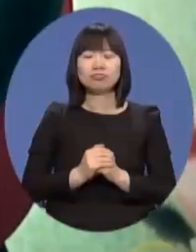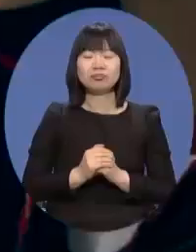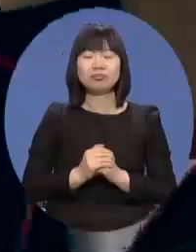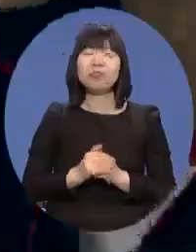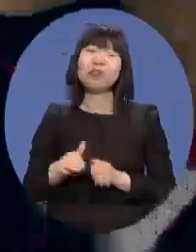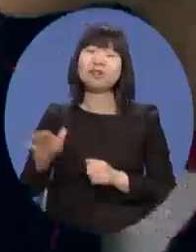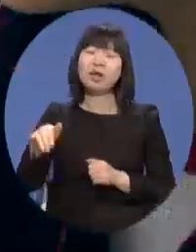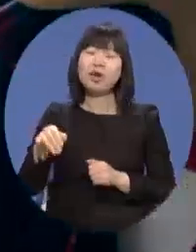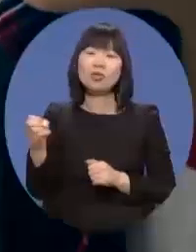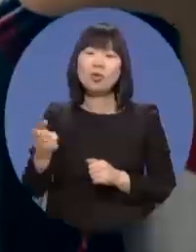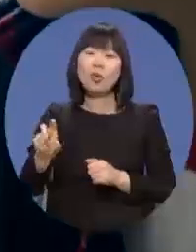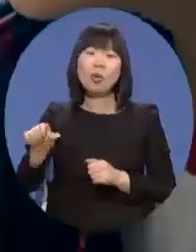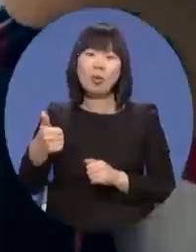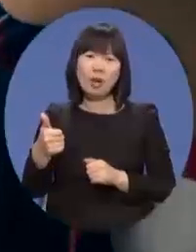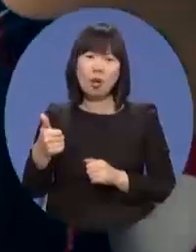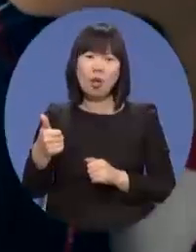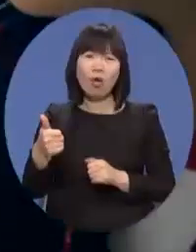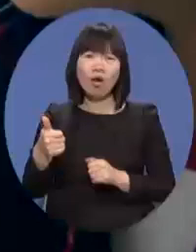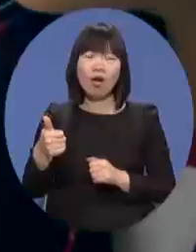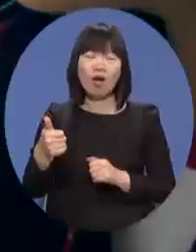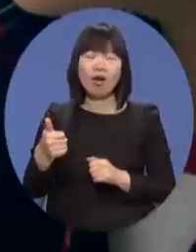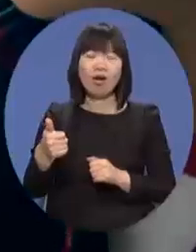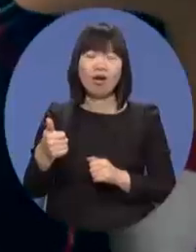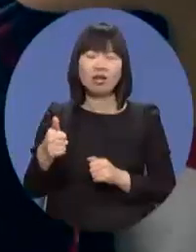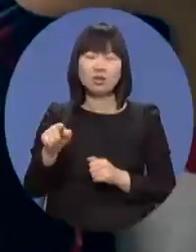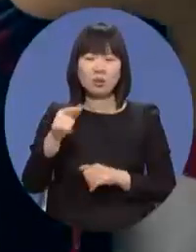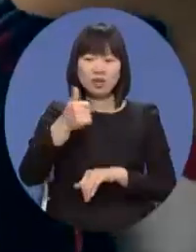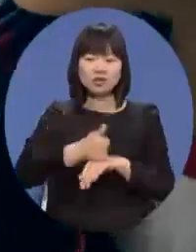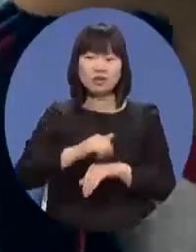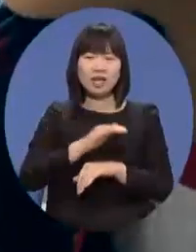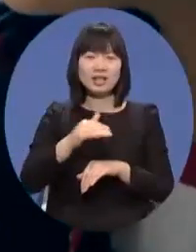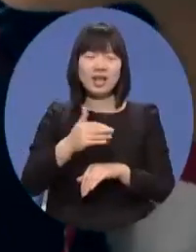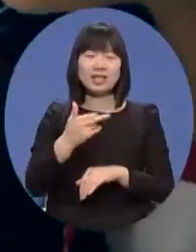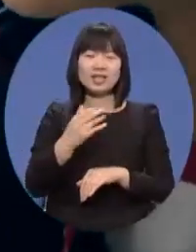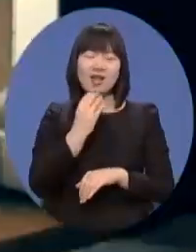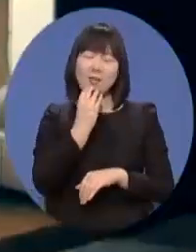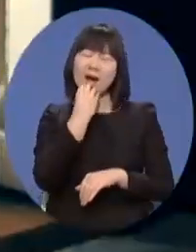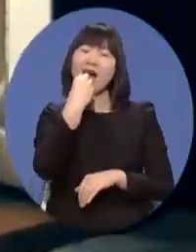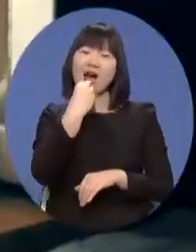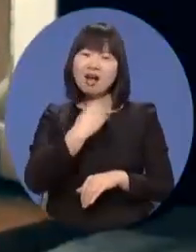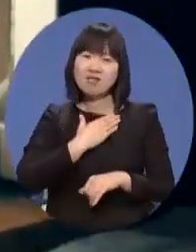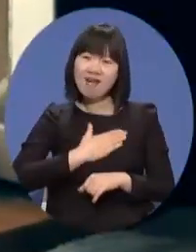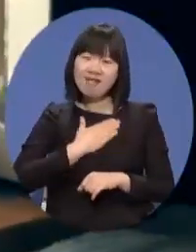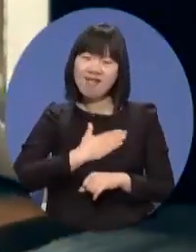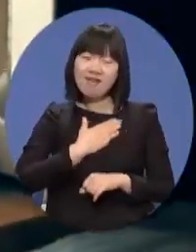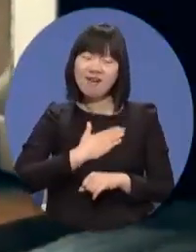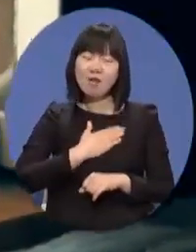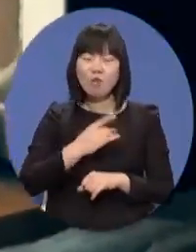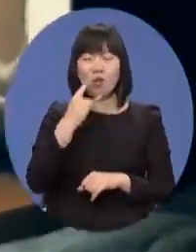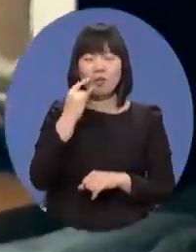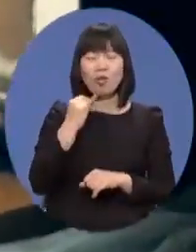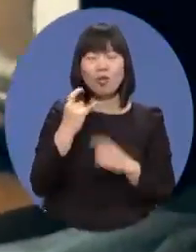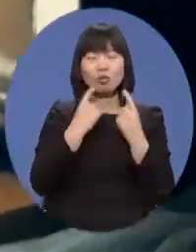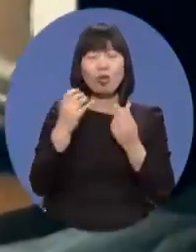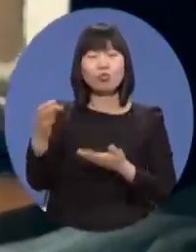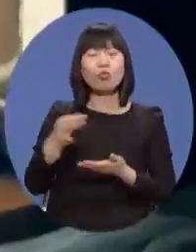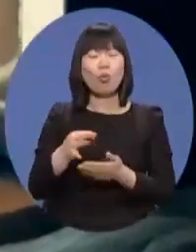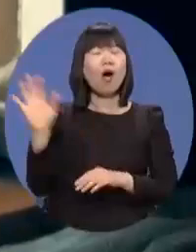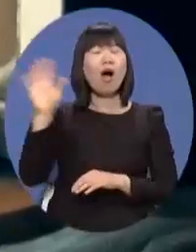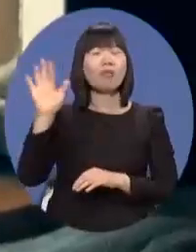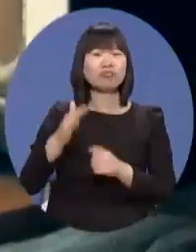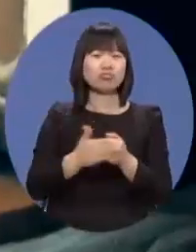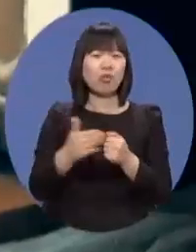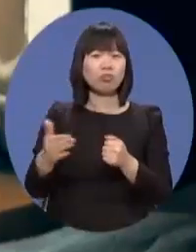야, 너 또 500원밖에 없냐? 너 나중에 우리한테 크게 한턱 써야 돼. 엄마가 용돈을 안 주시니